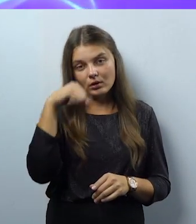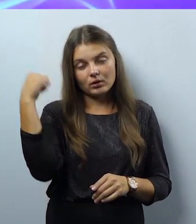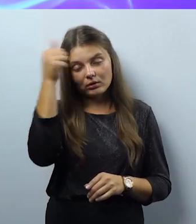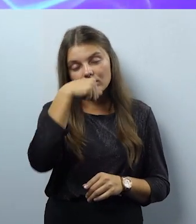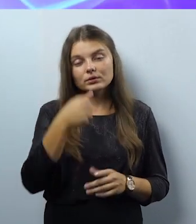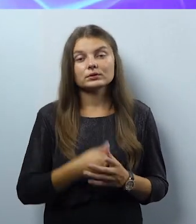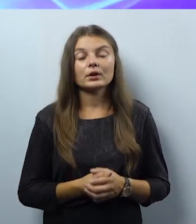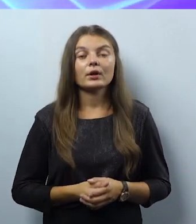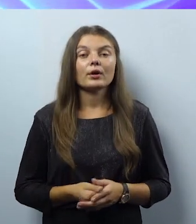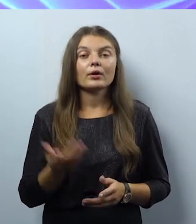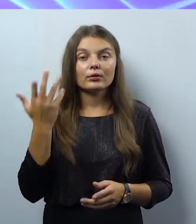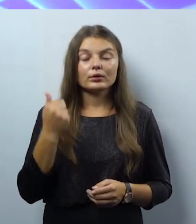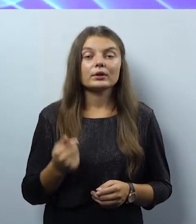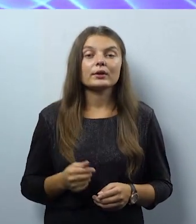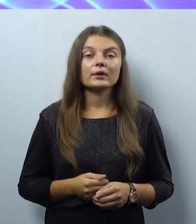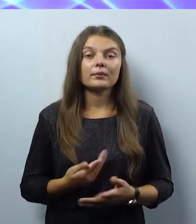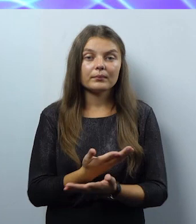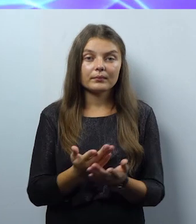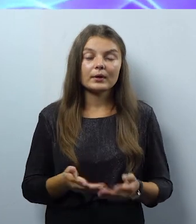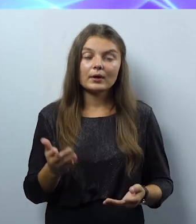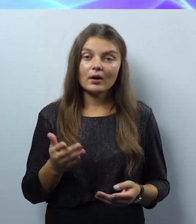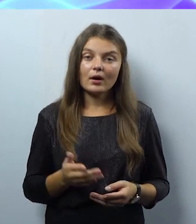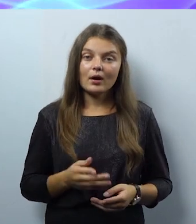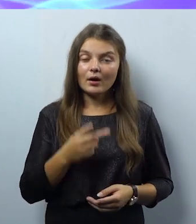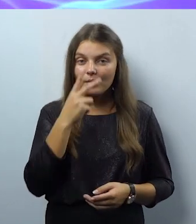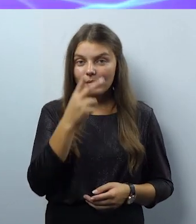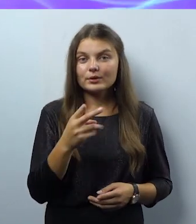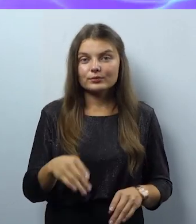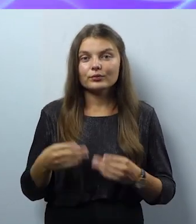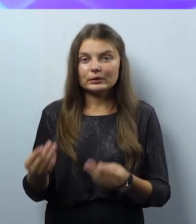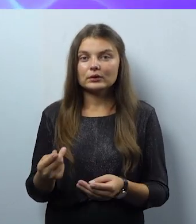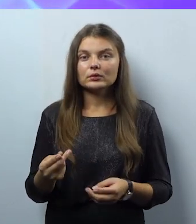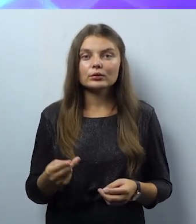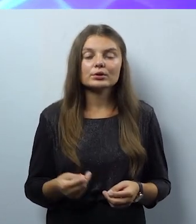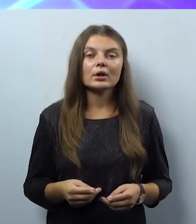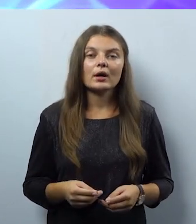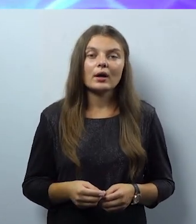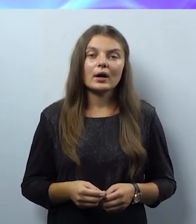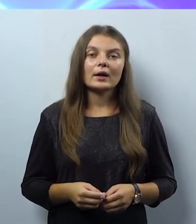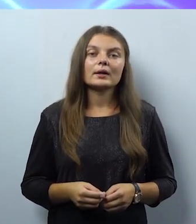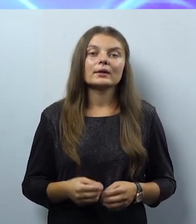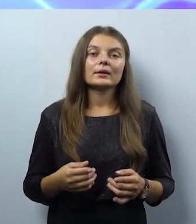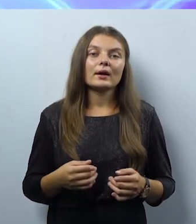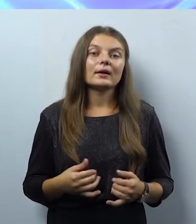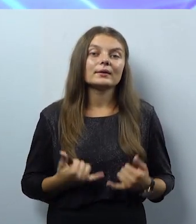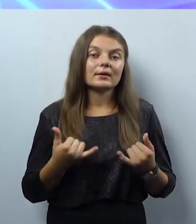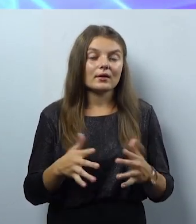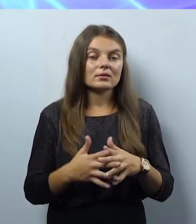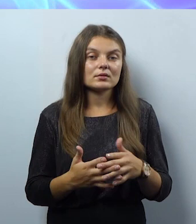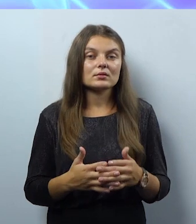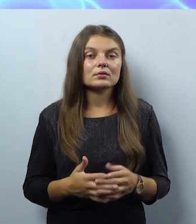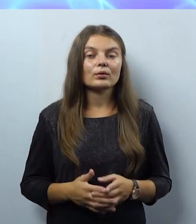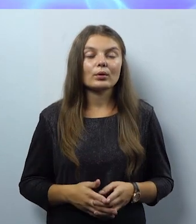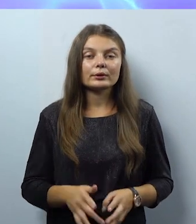гарантії надання медичної допомоги населенню, власне цим документом і змінилося фінансування закладів